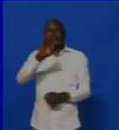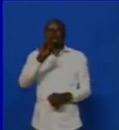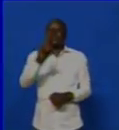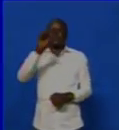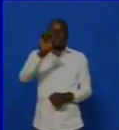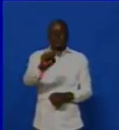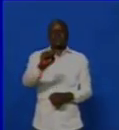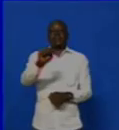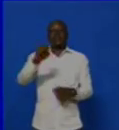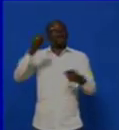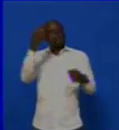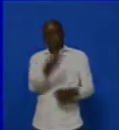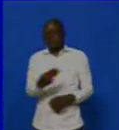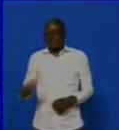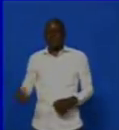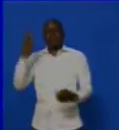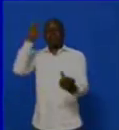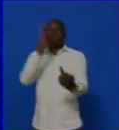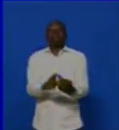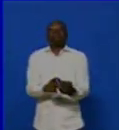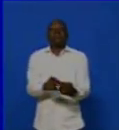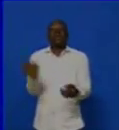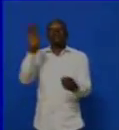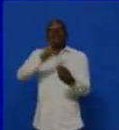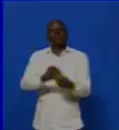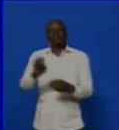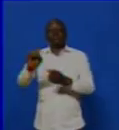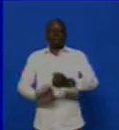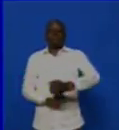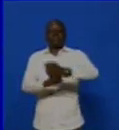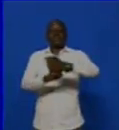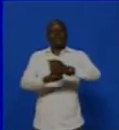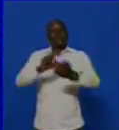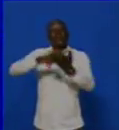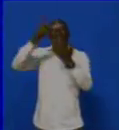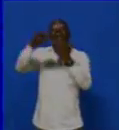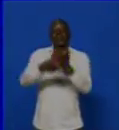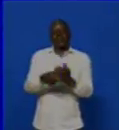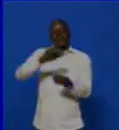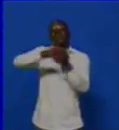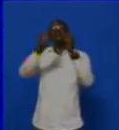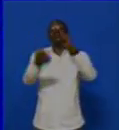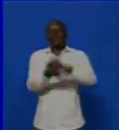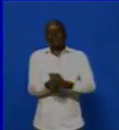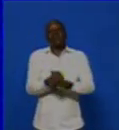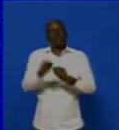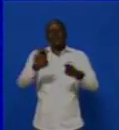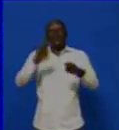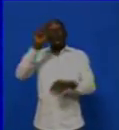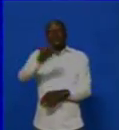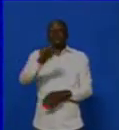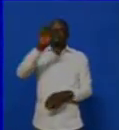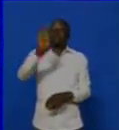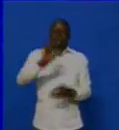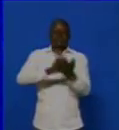un équipement adéquat. En plus de la situation sécuritaire, le projet de référendum, la marche du CFOP, prévu pour ce 29